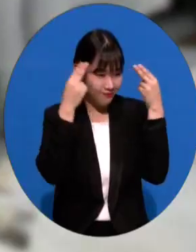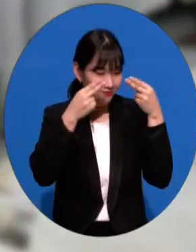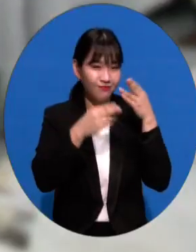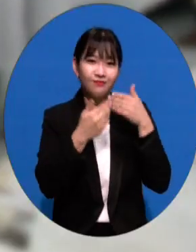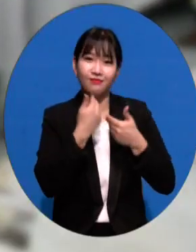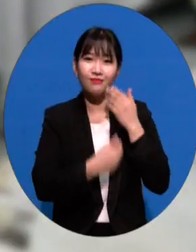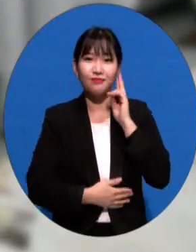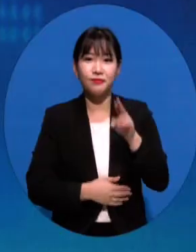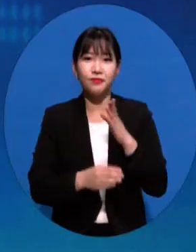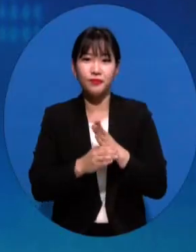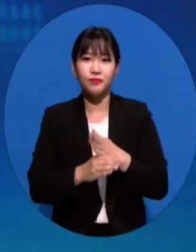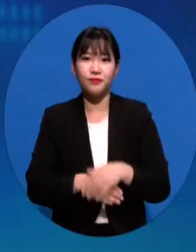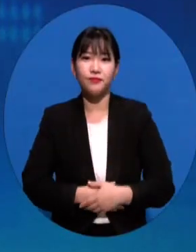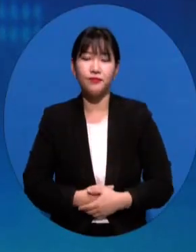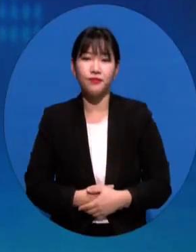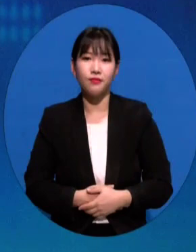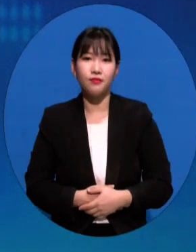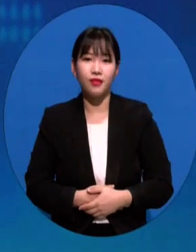있습니다